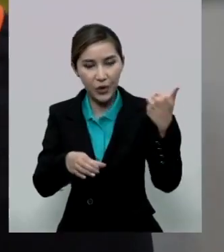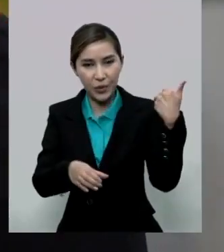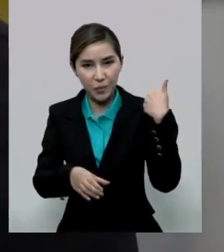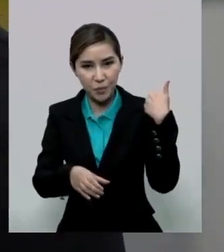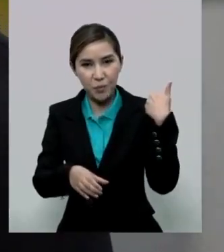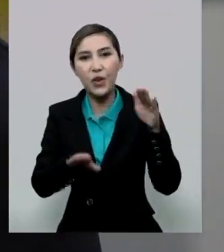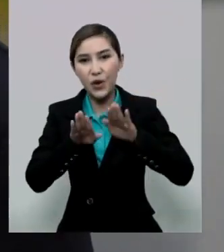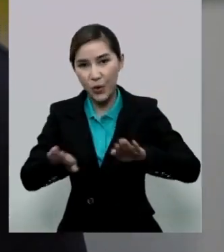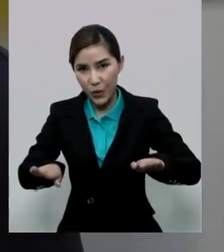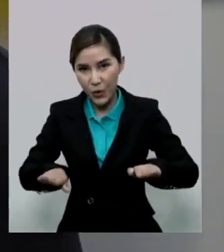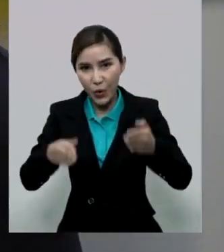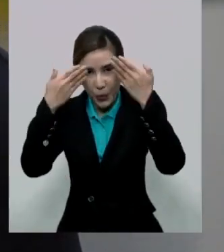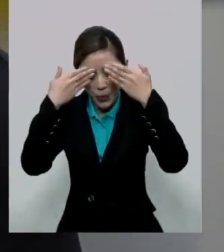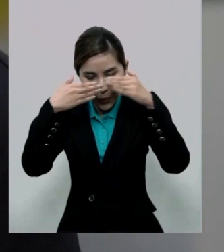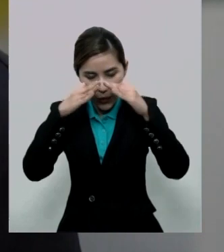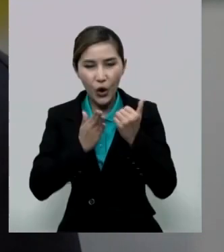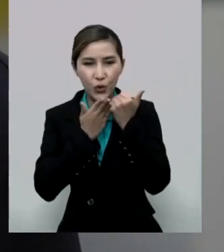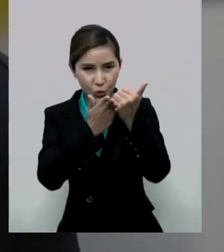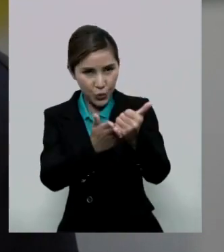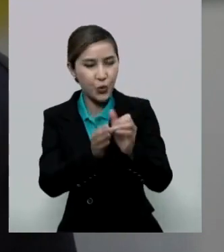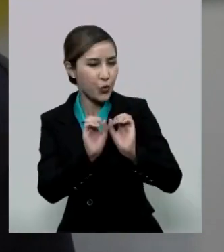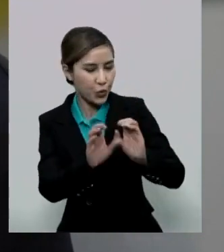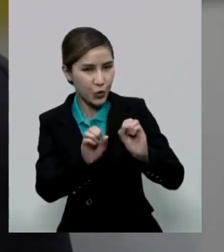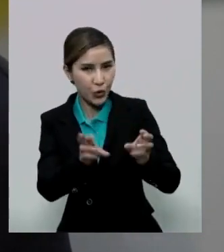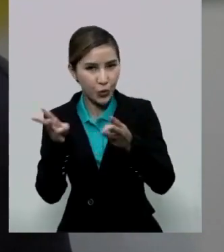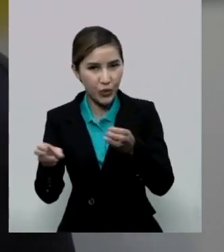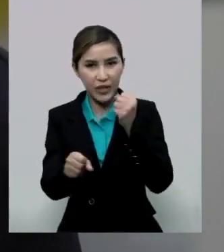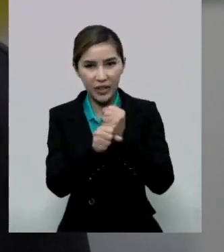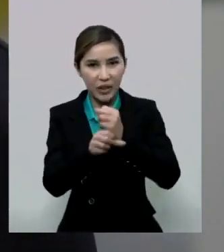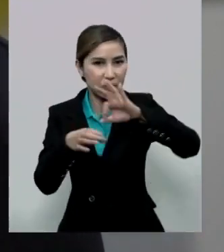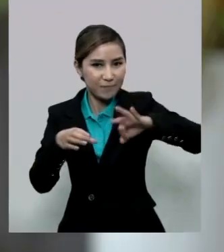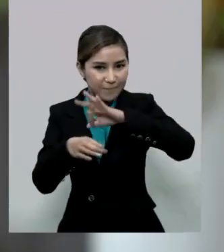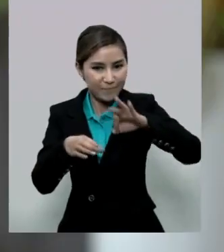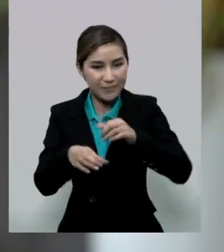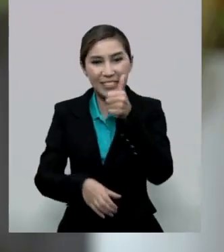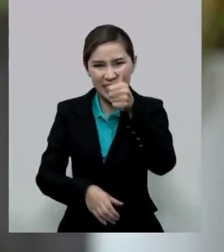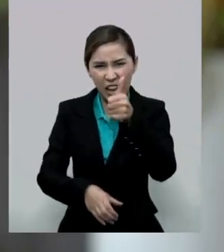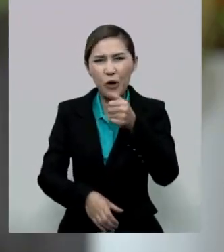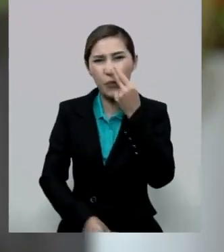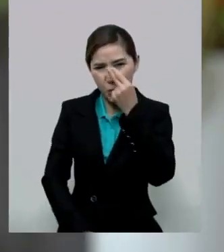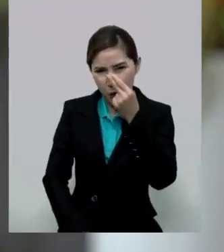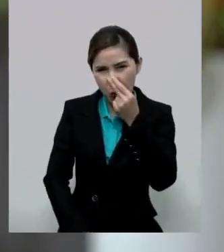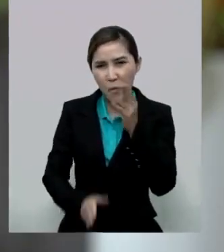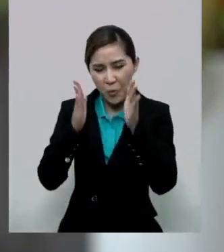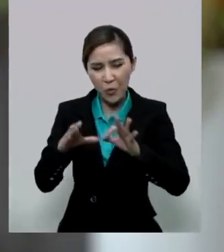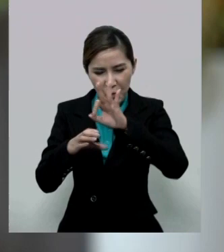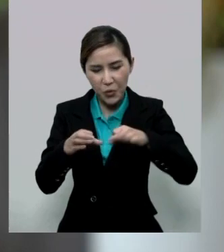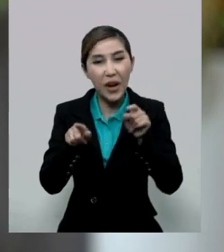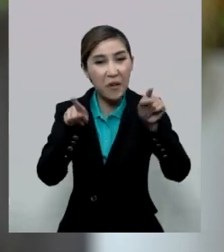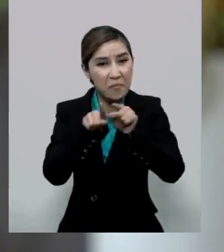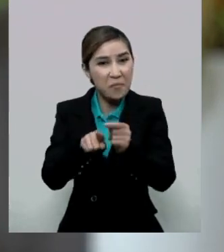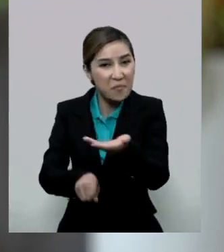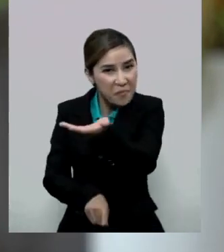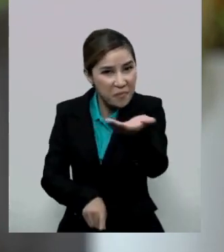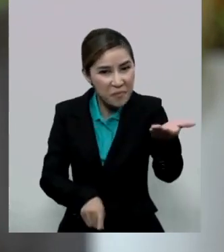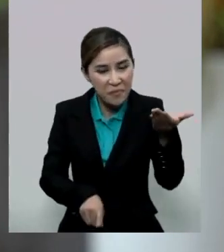จะมีน้องวอยนะครับเป็นหนึ่งในบาริสต้าของ Touch Coffee ช่วยสอนน้องทันในการทำ อุ๊ยได้เลยค่ะแล้วเดี๋ยวมาดูกันว่าทันจะเป็นบาริสต้าได้เ